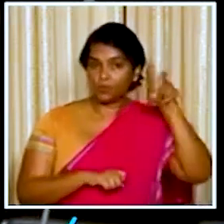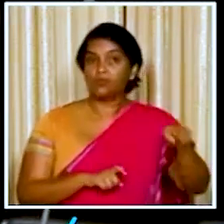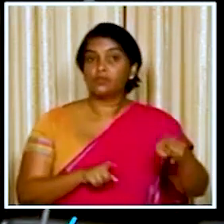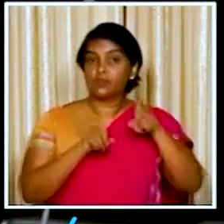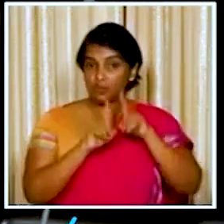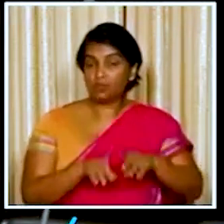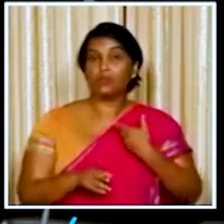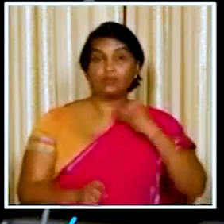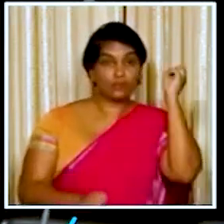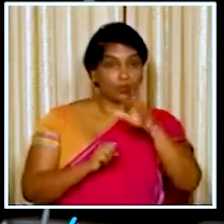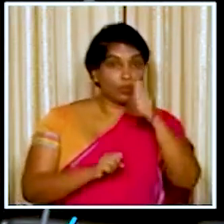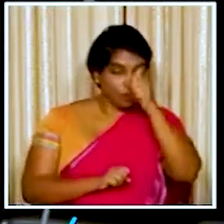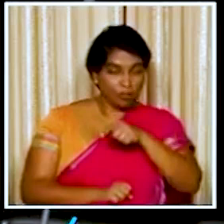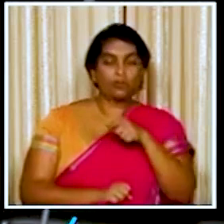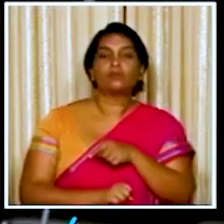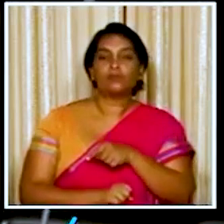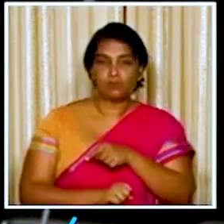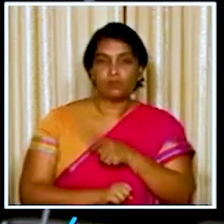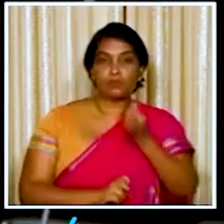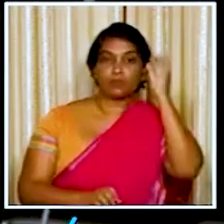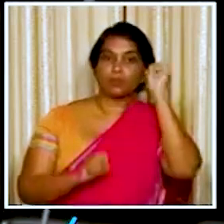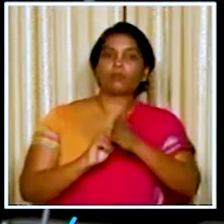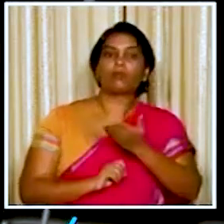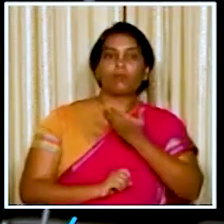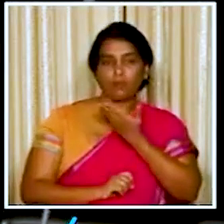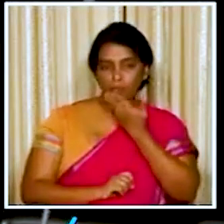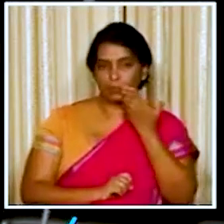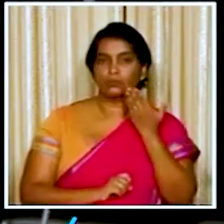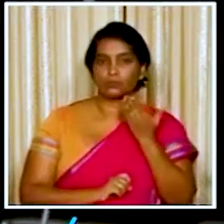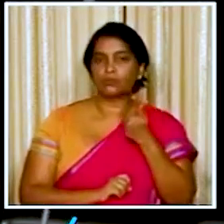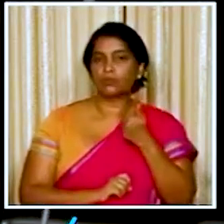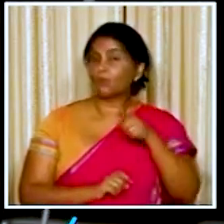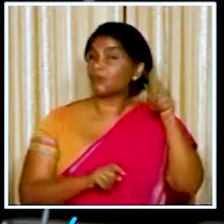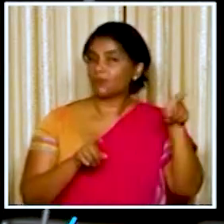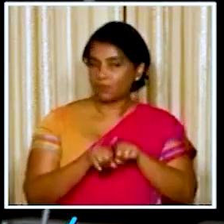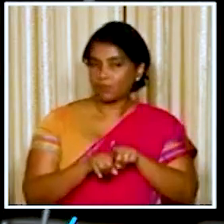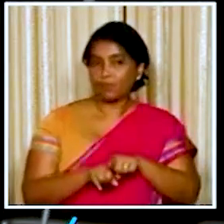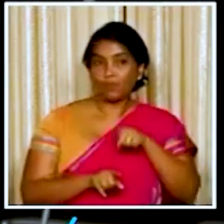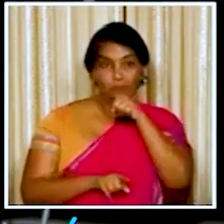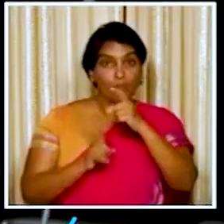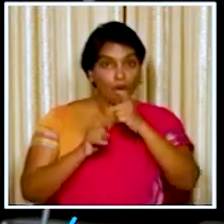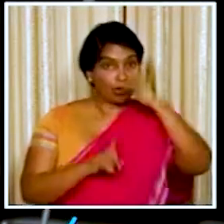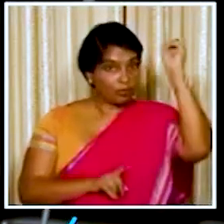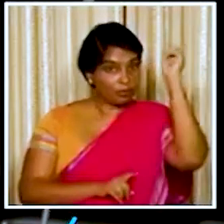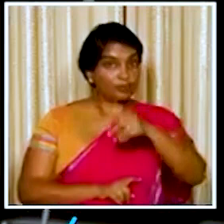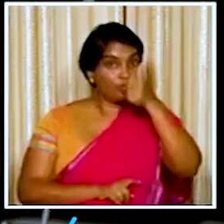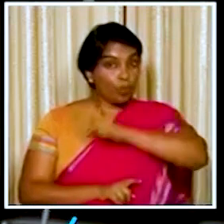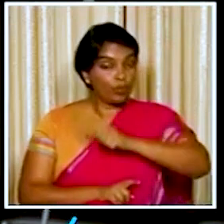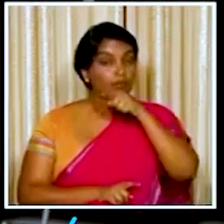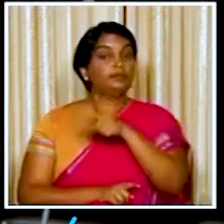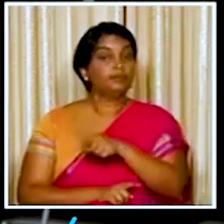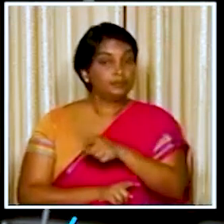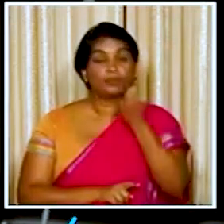මෙහෙමන අපේ සල්ලි හොරකම් කරනවා කියලා සල්ලි නොයව ඉන්න තීන්දුවක් ගන්න එක සාදා. එතකොට ඔබ එවන ඩොලර් මුන් හොරකම් කරනවා